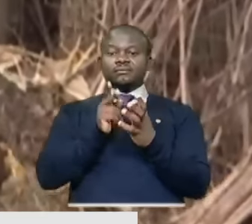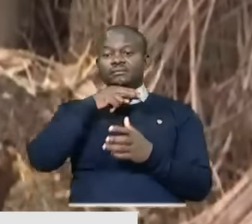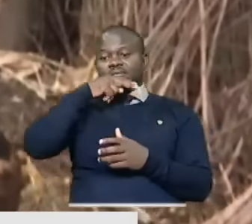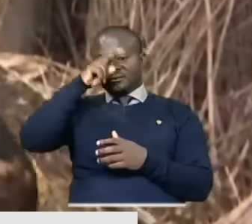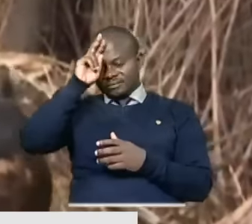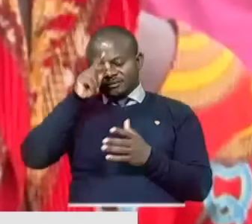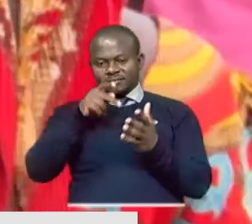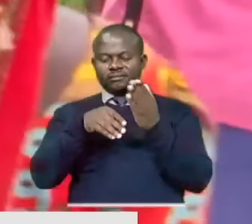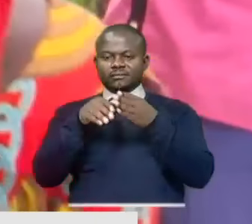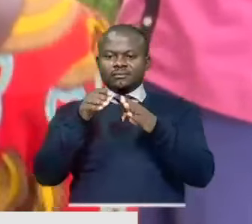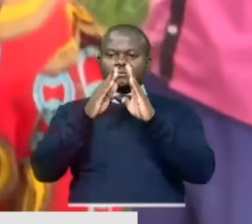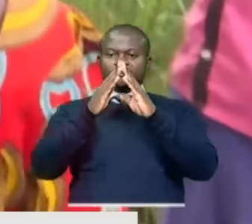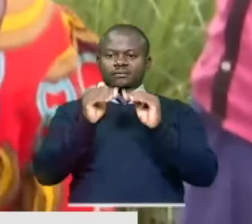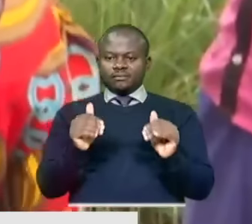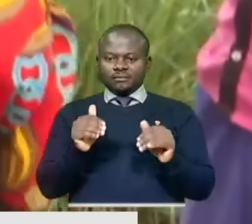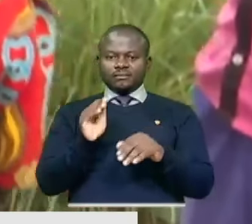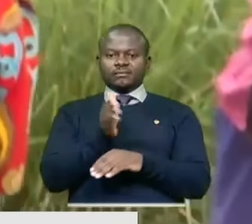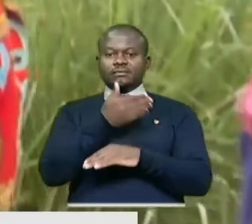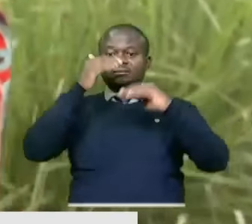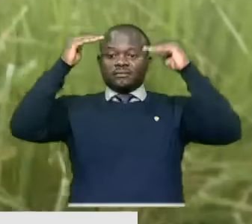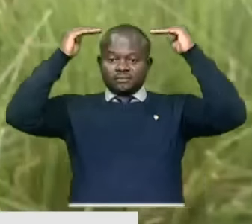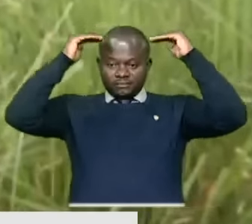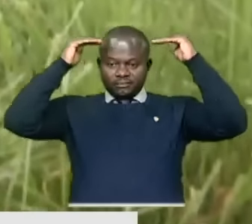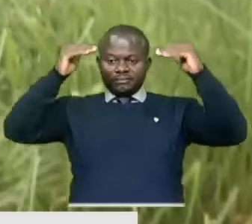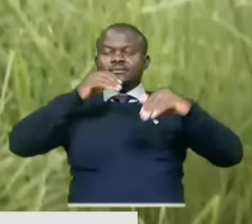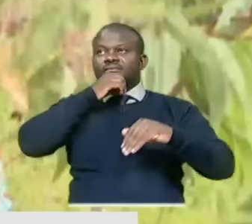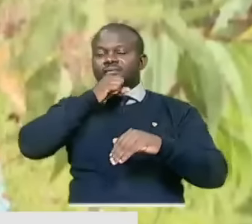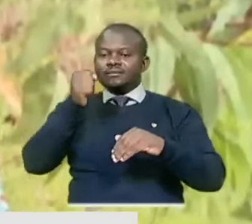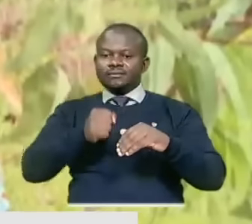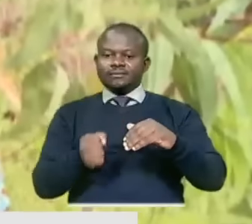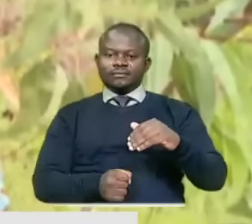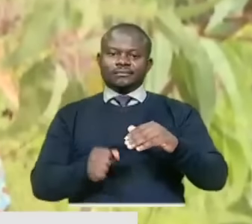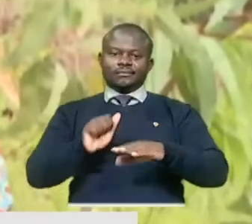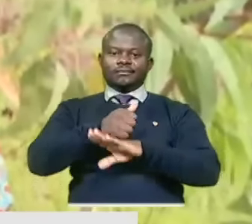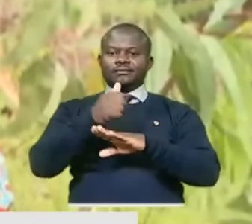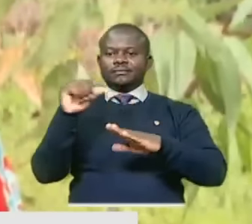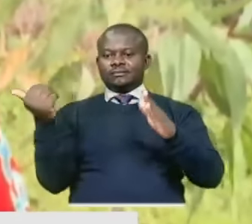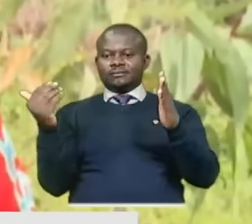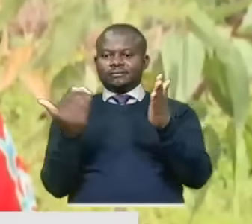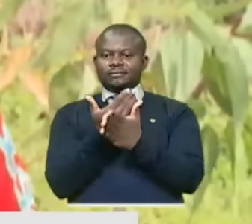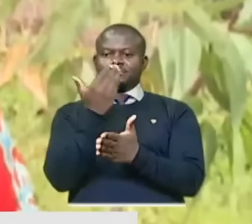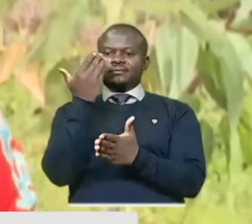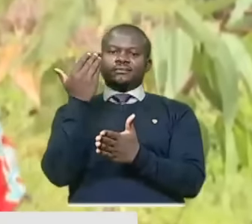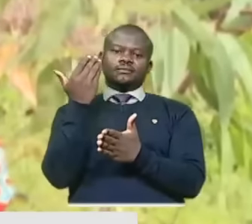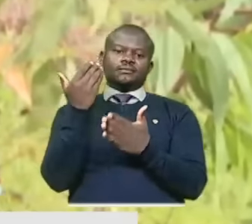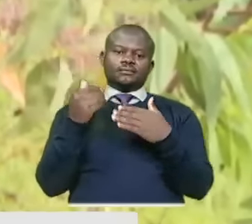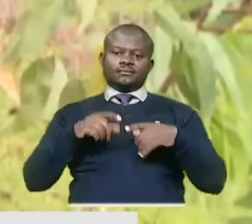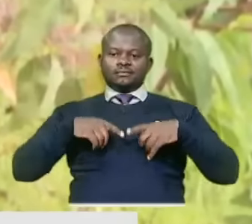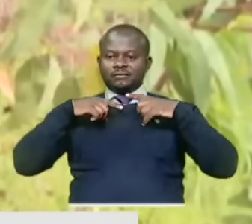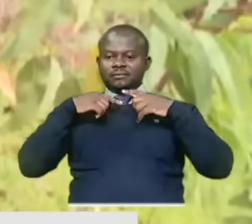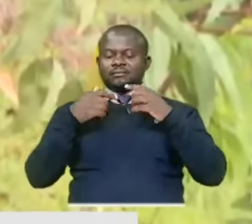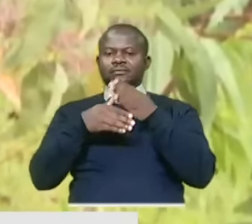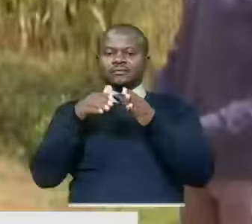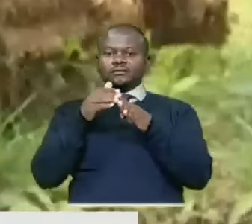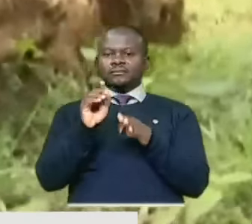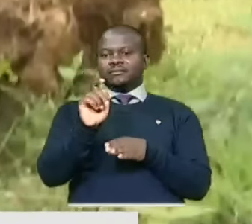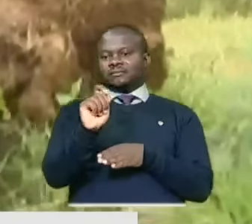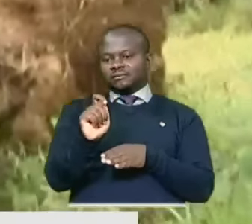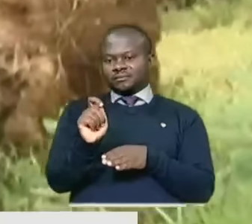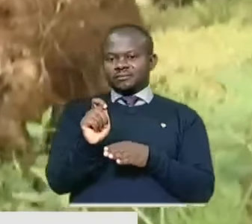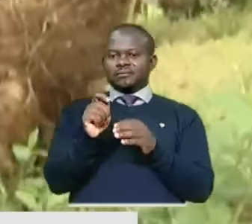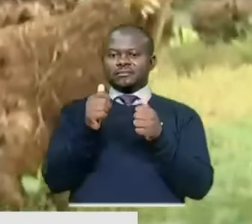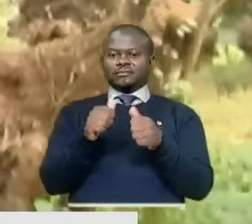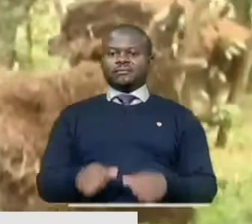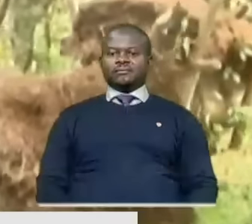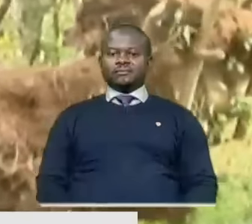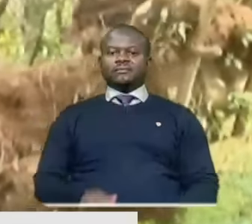inzu bakuraho amabati ashaje banshyiriraho amashyashya banyubakira umusarani wa kijyambere Saba vumvu